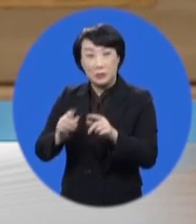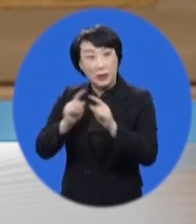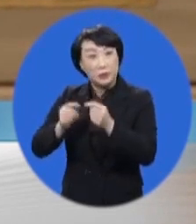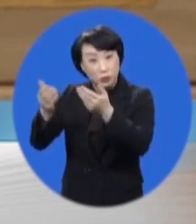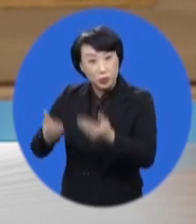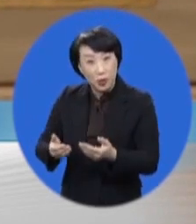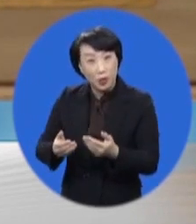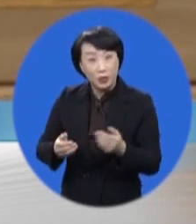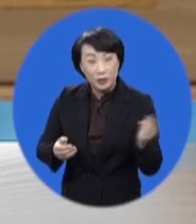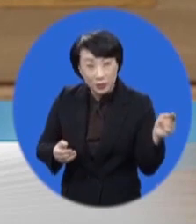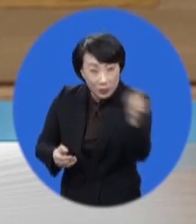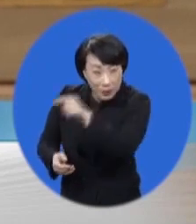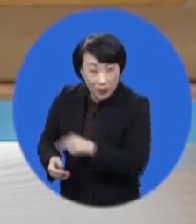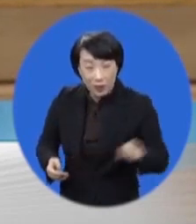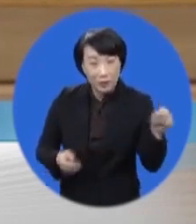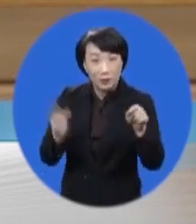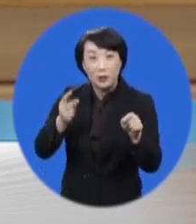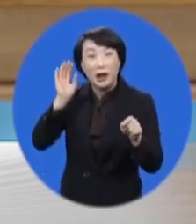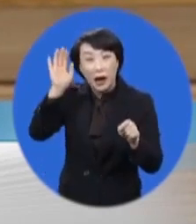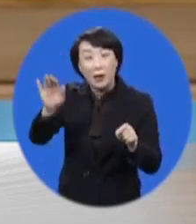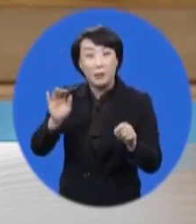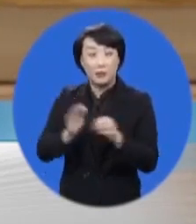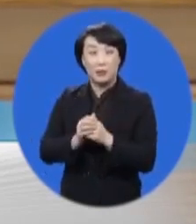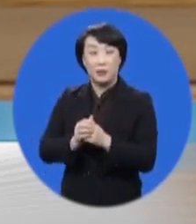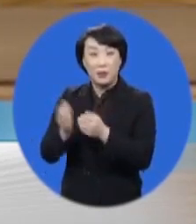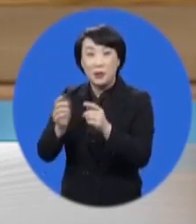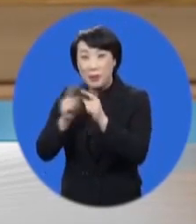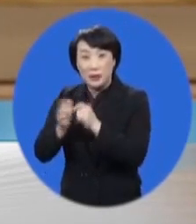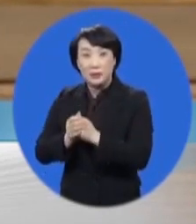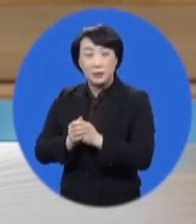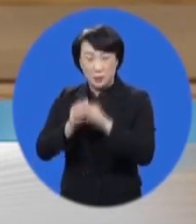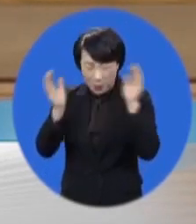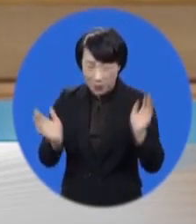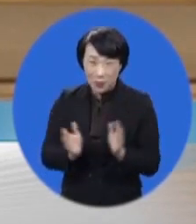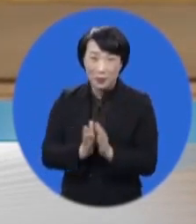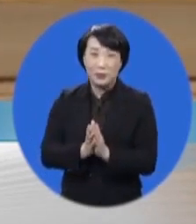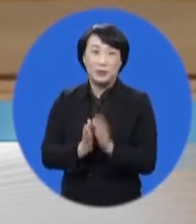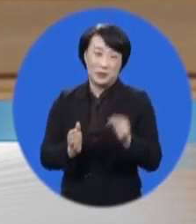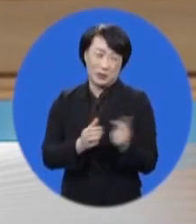하시는 말씀이나 앞으로 장차에 하신 말씀이나